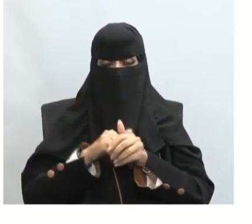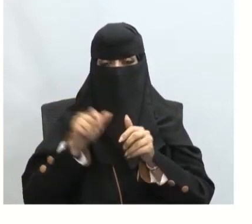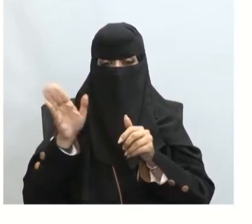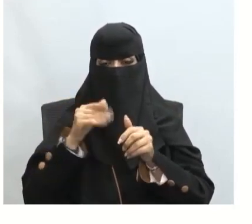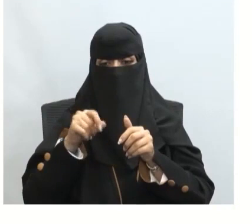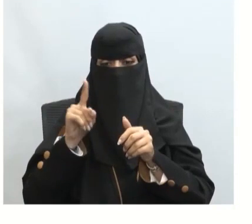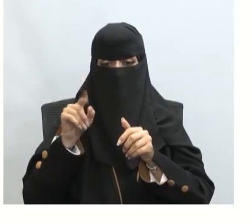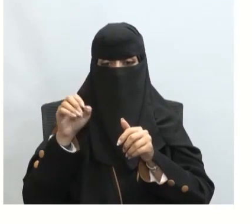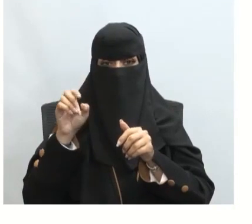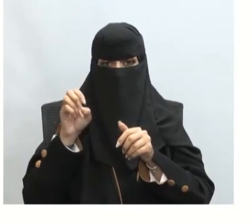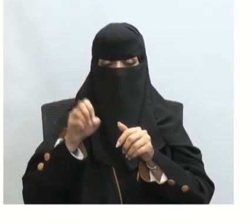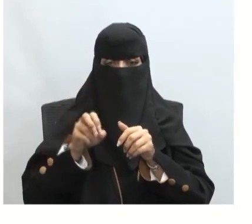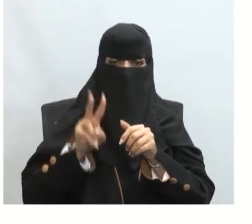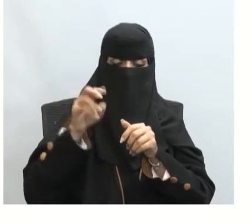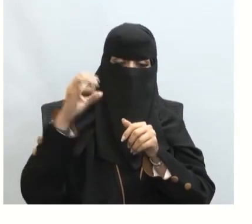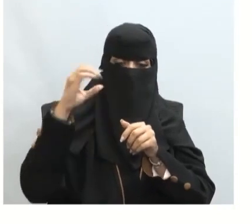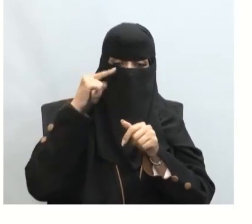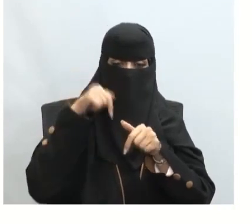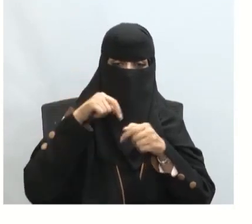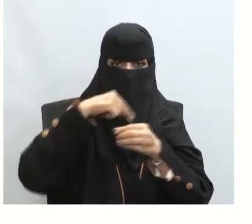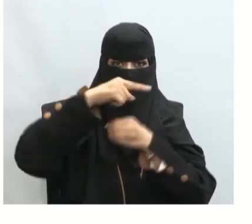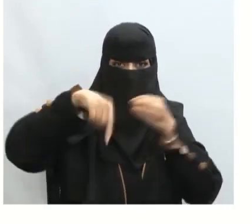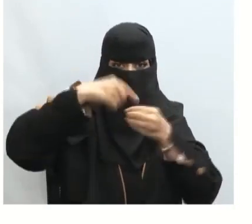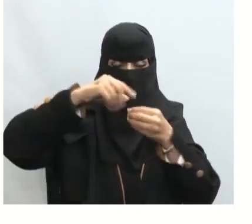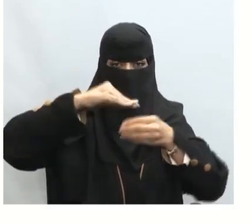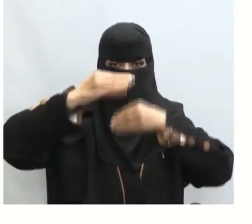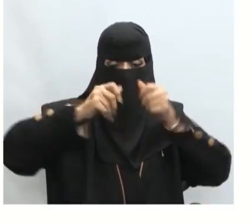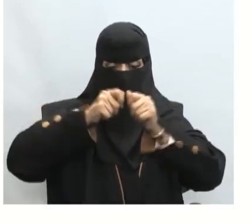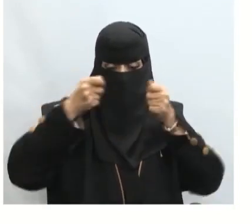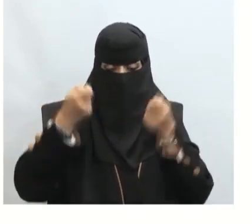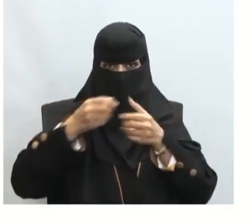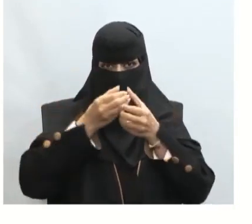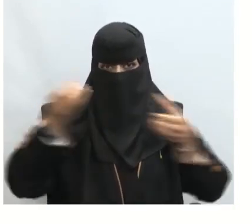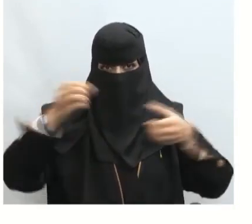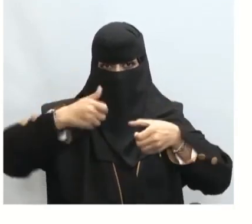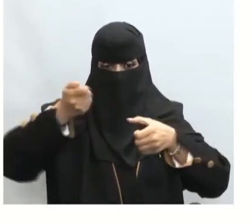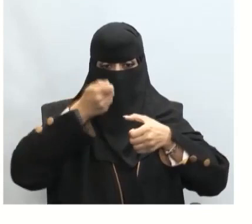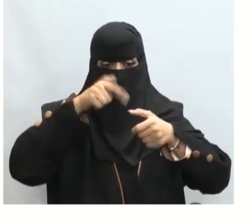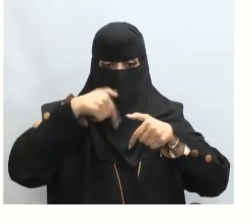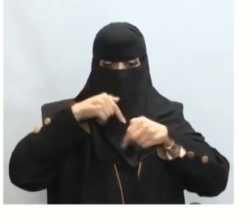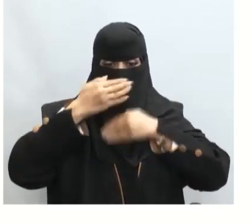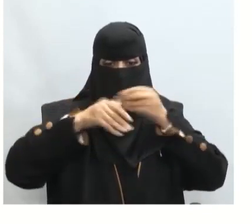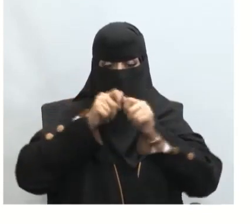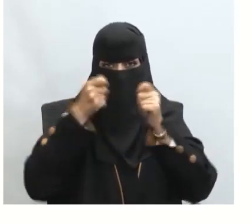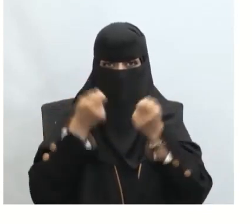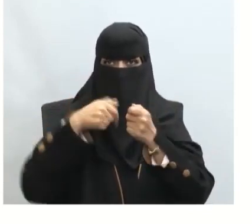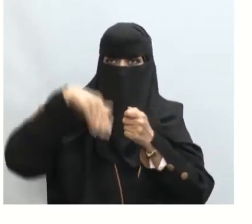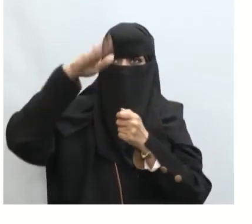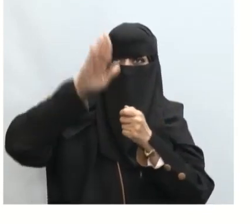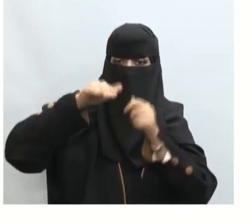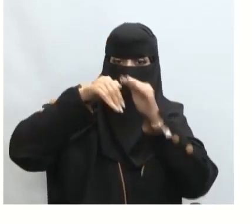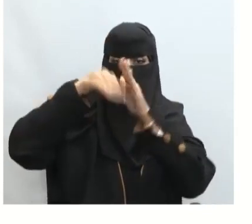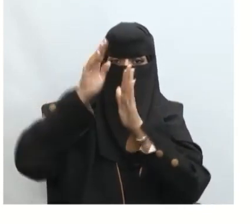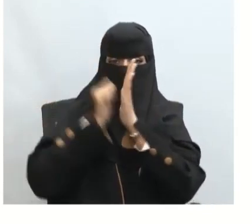انابيب بلاستيكيه تغطيه اللحوم المفروشات ملابس ضد المطر جدران المنازل وخراطيم